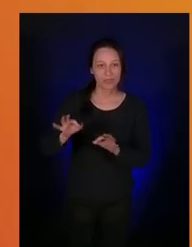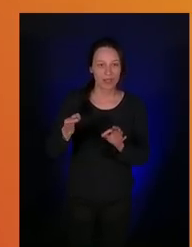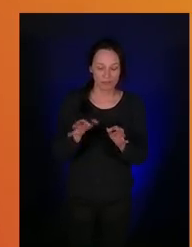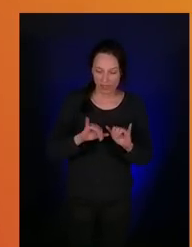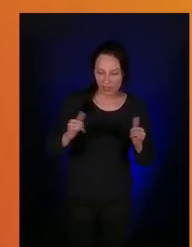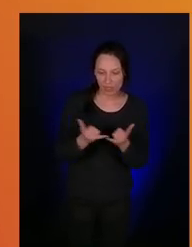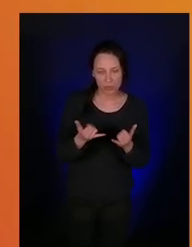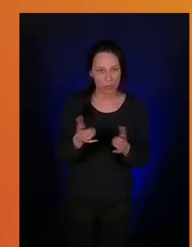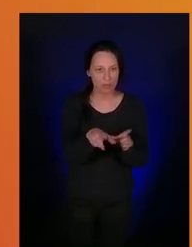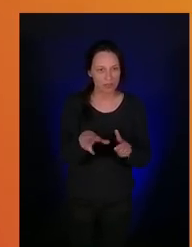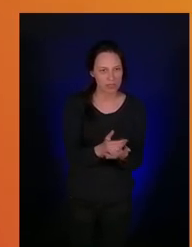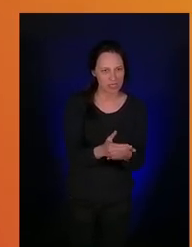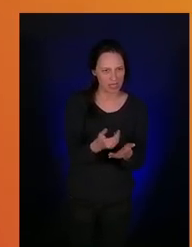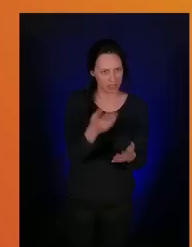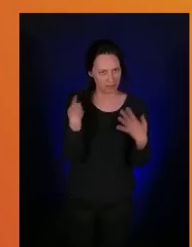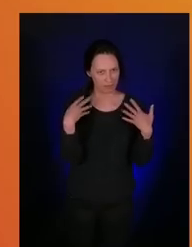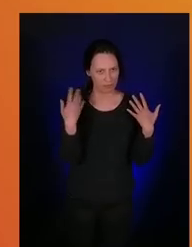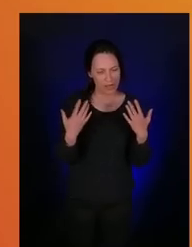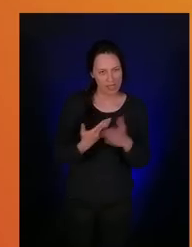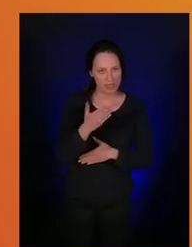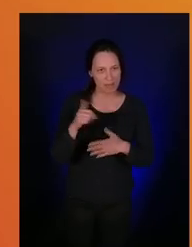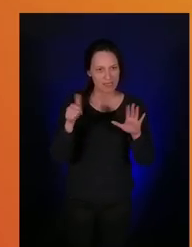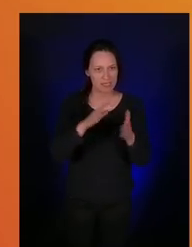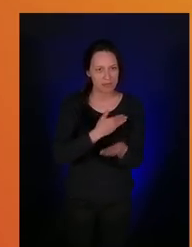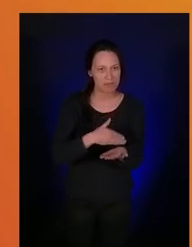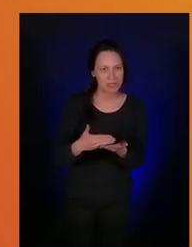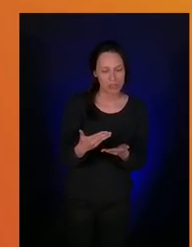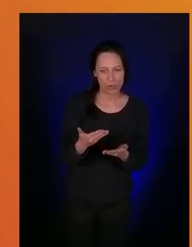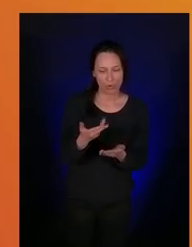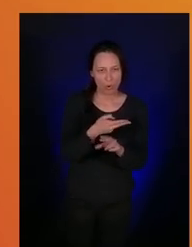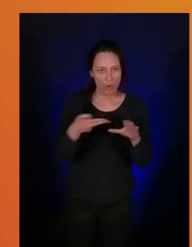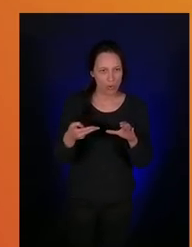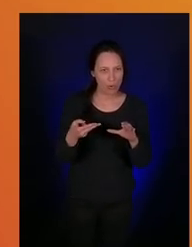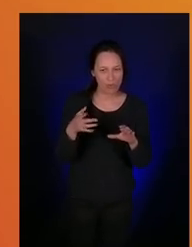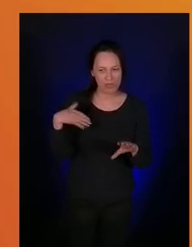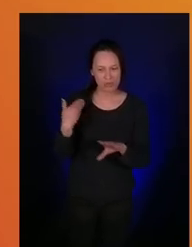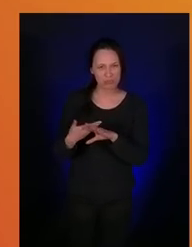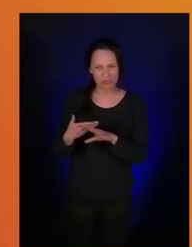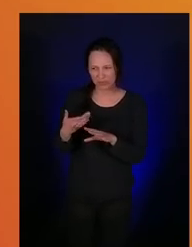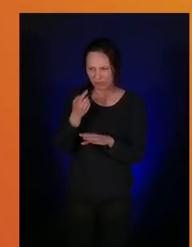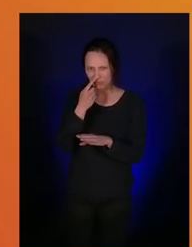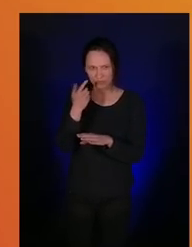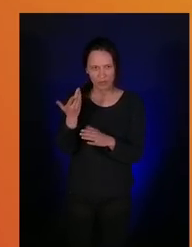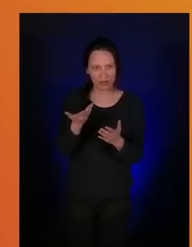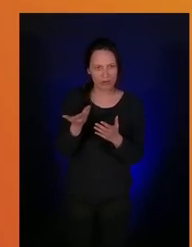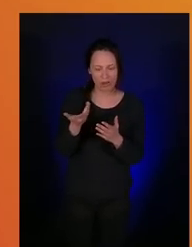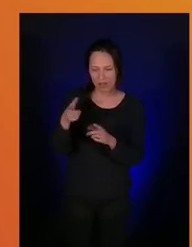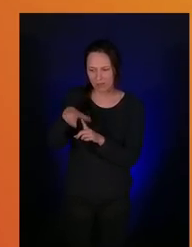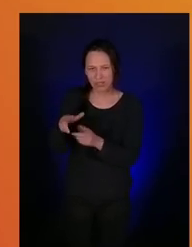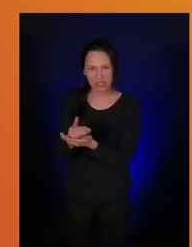s'élèvent à plus de 6 millions d'euros. Depuis plus d'un an et demi, notre secrétaire national des privés d'emploi et précaires n'a pas de